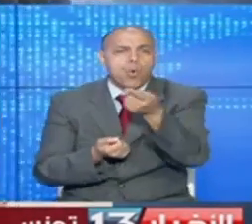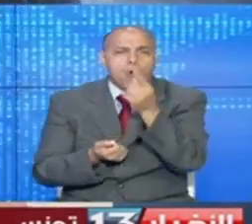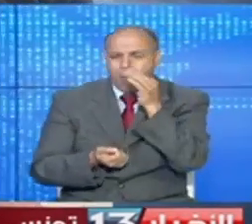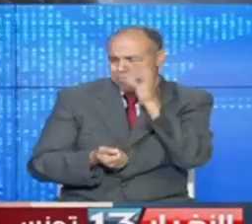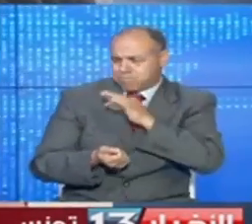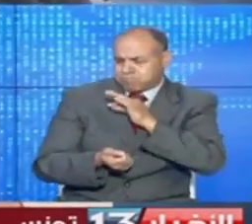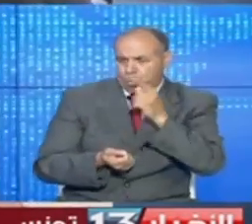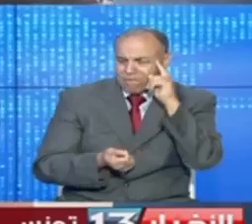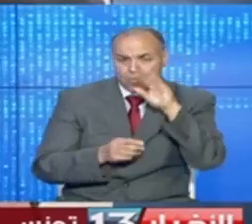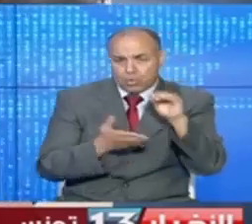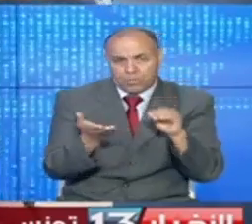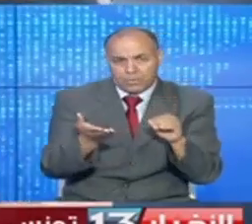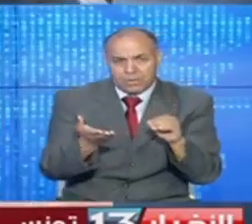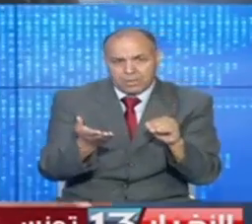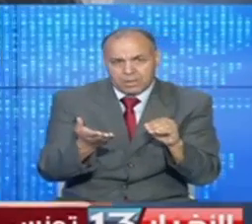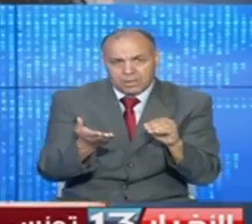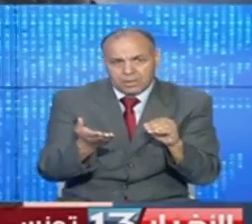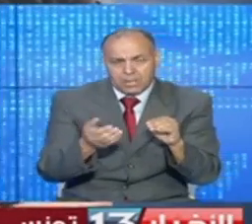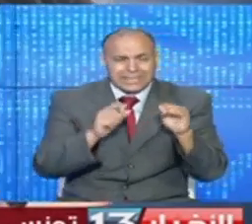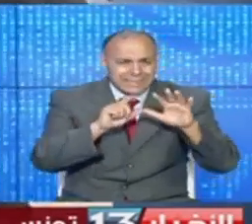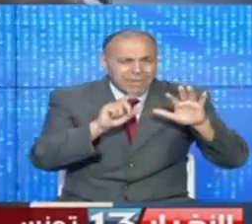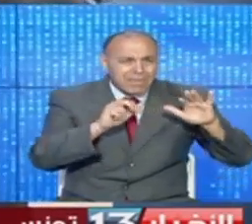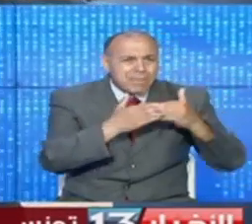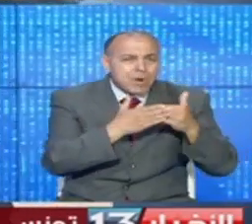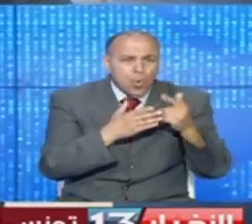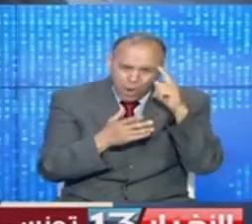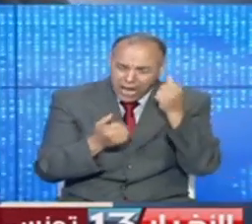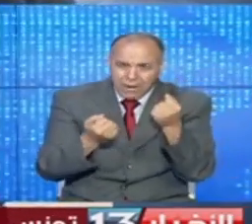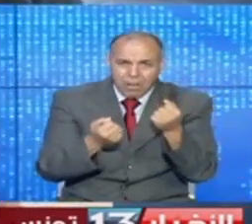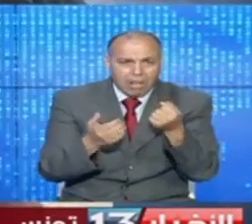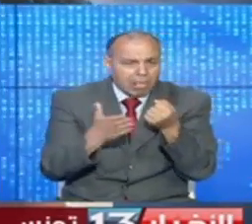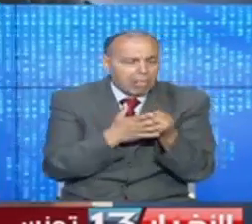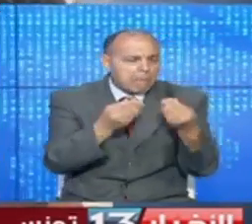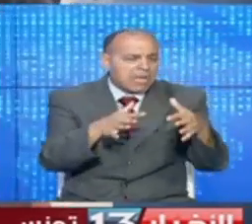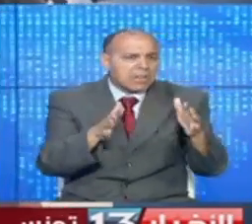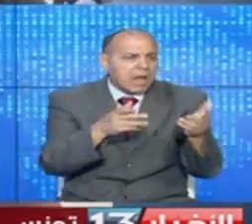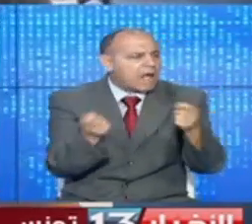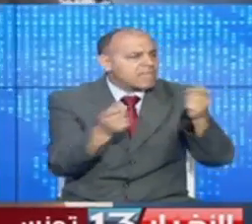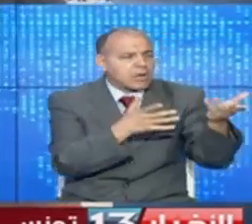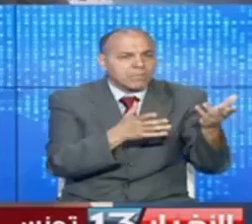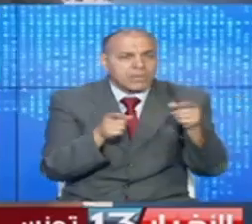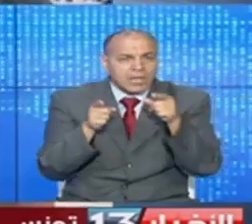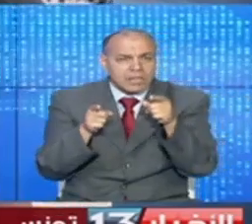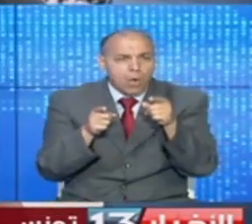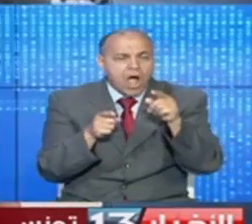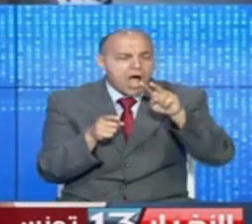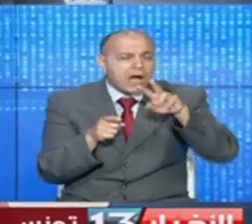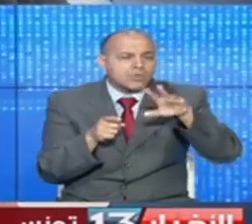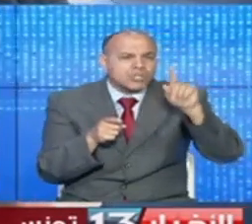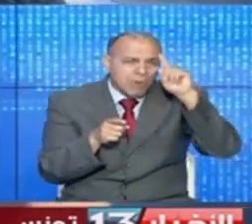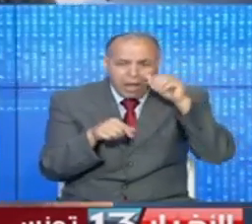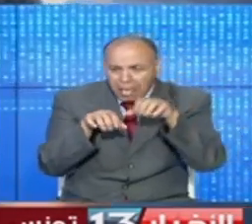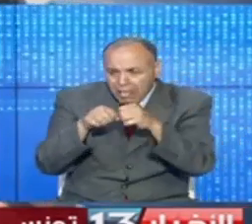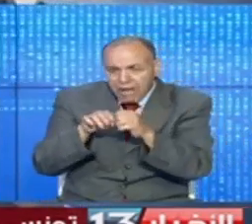السوق وما قشارة في السوق، يقدر دخلوا في كراب 60 وب 70 مليون تاكل بها الضربة، سي طايش في الواحد، تو كراب ب 20 وب 25 تاكل